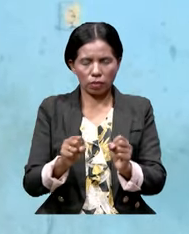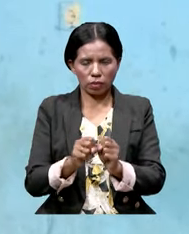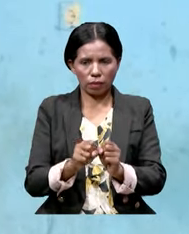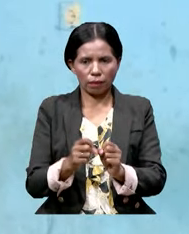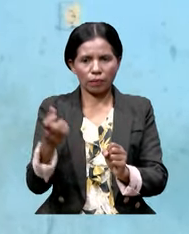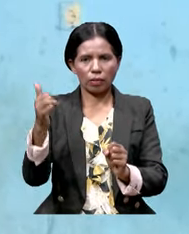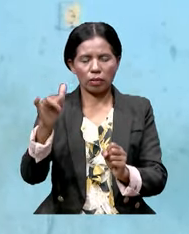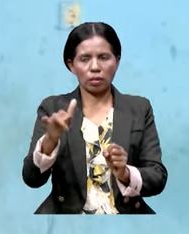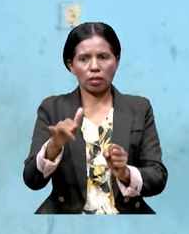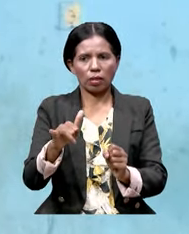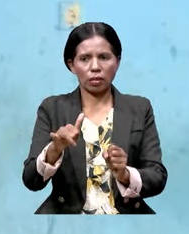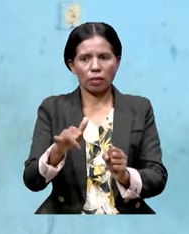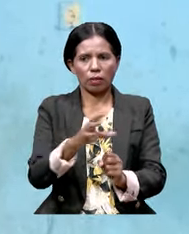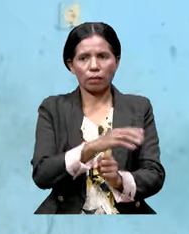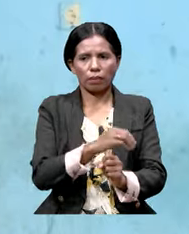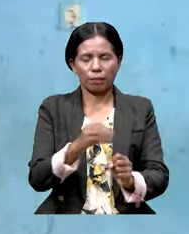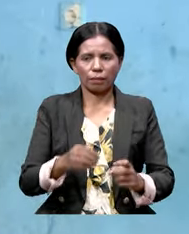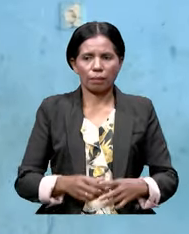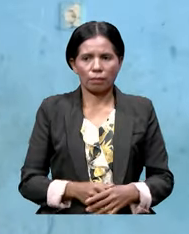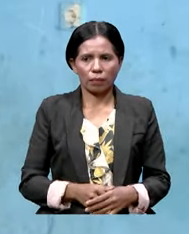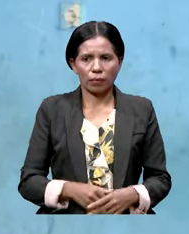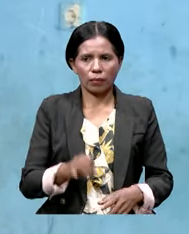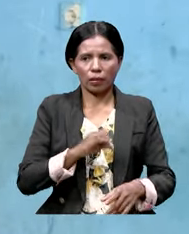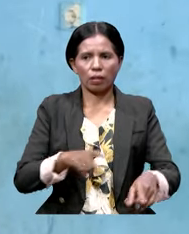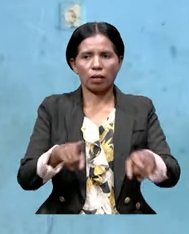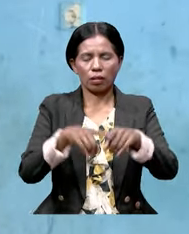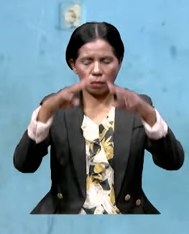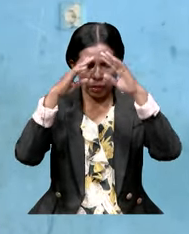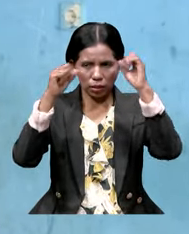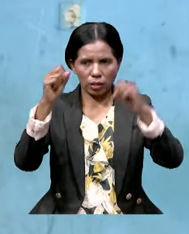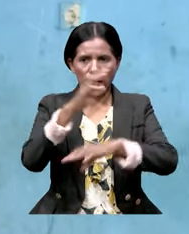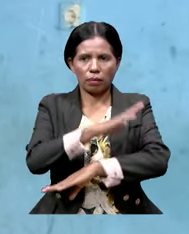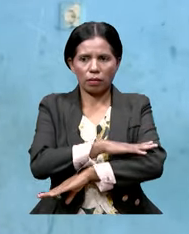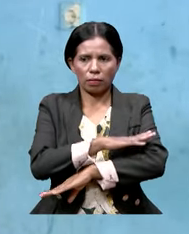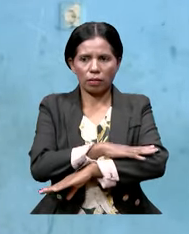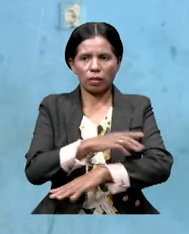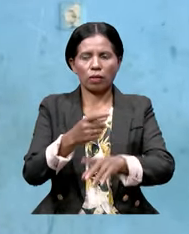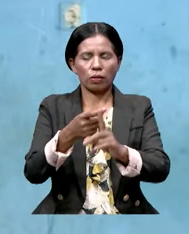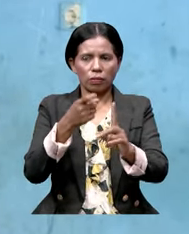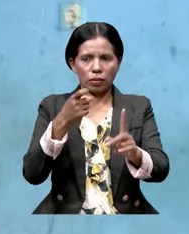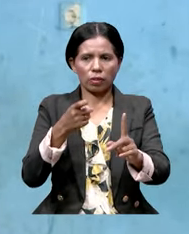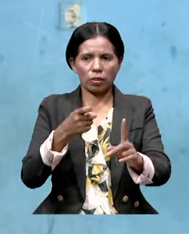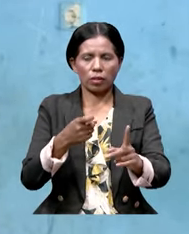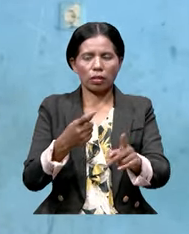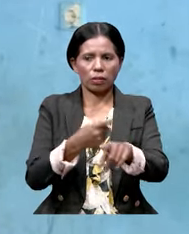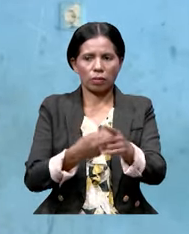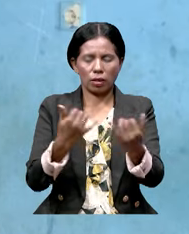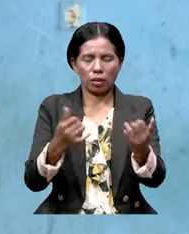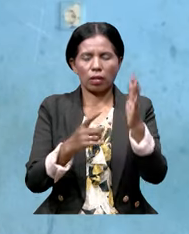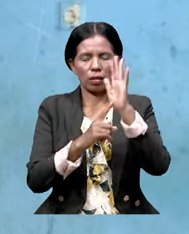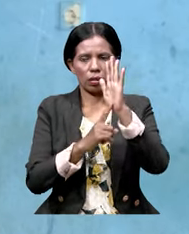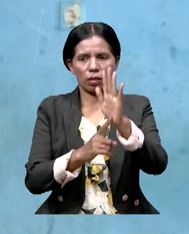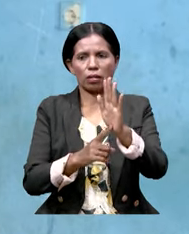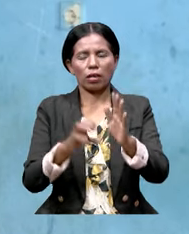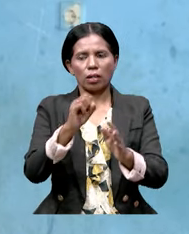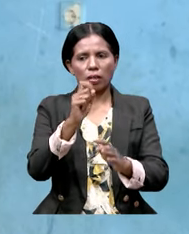maka sira ne matang mono ba hamnur hansa presiden tre meza liu ho si giban ida ne hato tamba ya